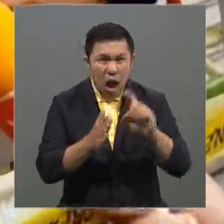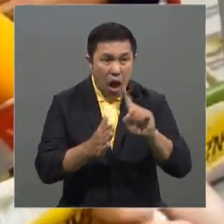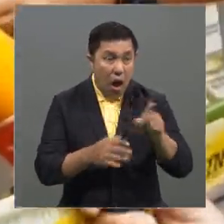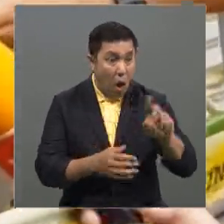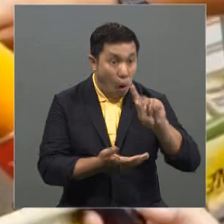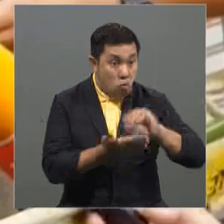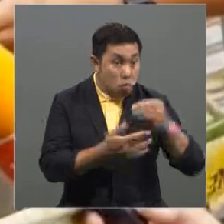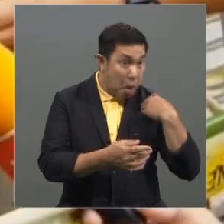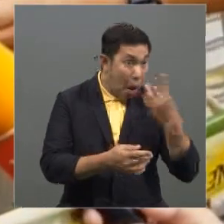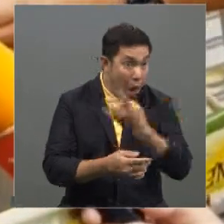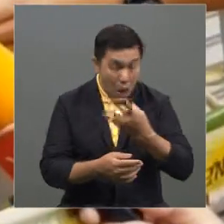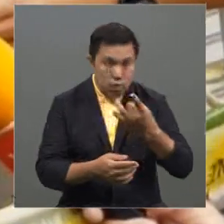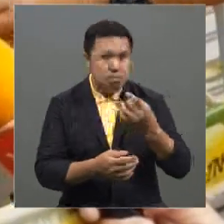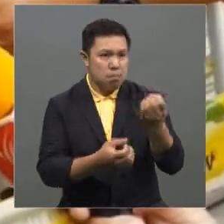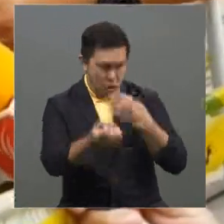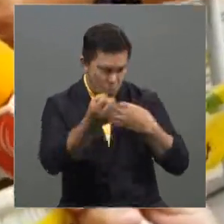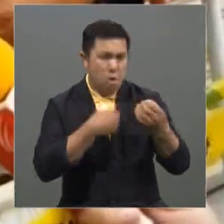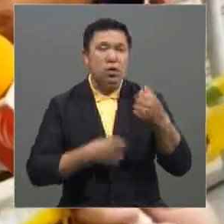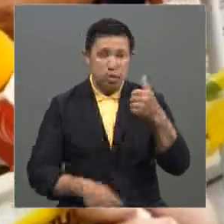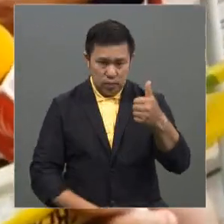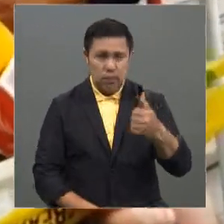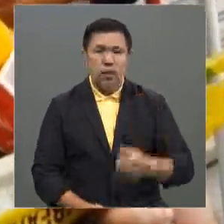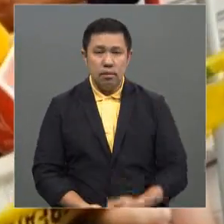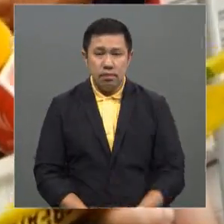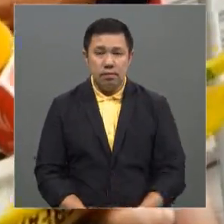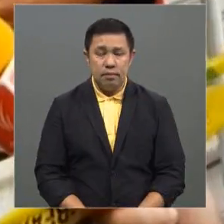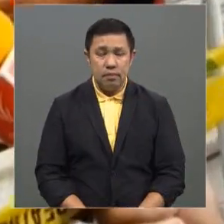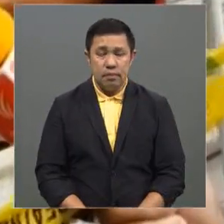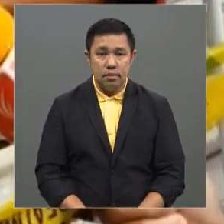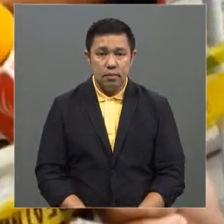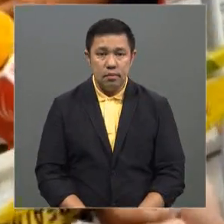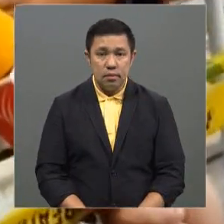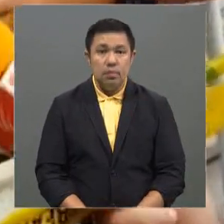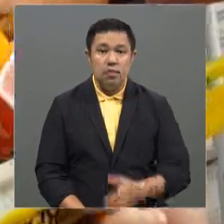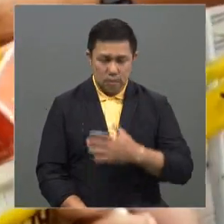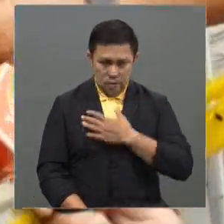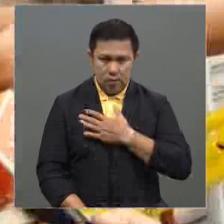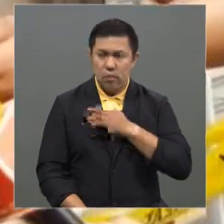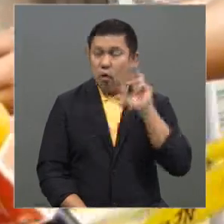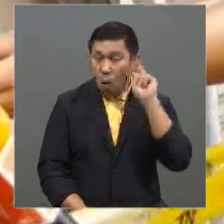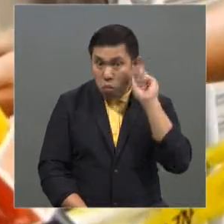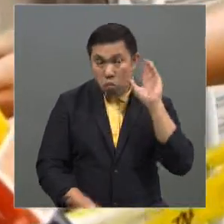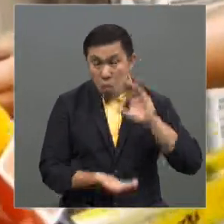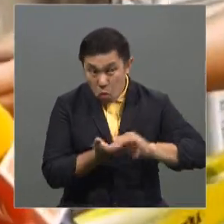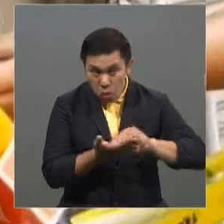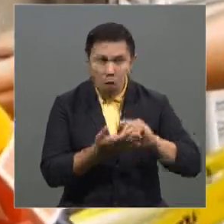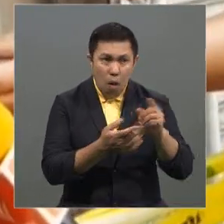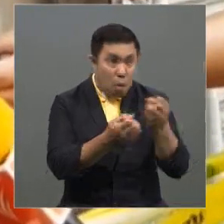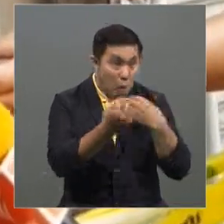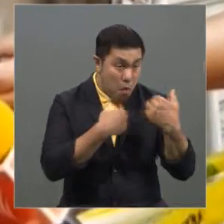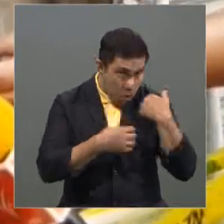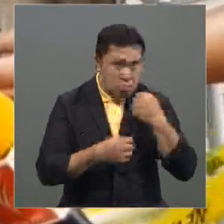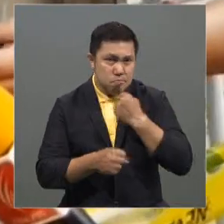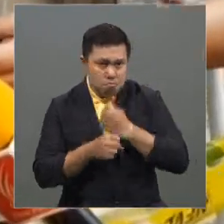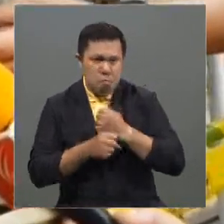มีข้อมูลอะไรครับก็ยินดีนะครับมาให้ข้อมูลได้นะครับยินดีเราจะได้เปิดรับข้อมูลนะครับช่วยกันในหลายทางนะครับแ